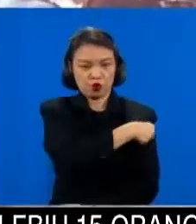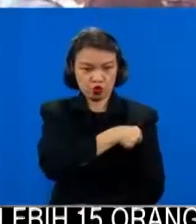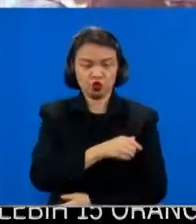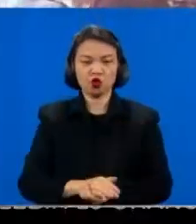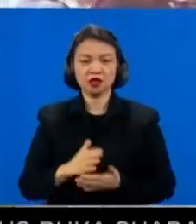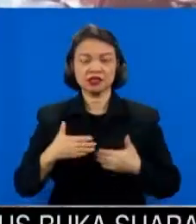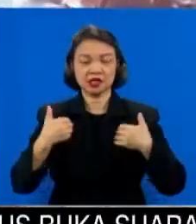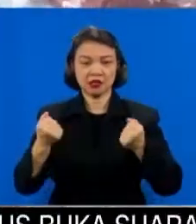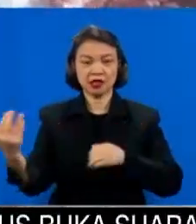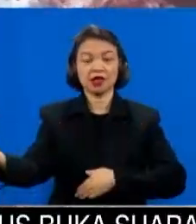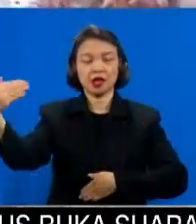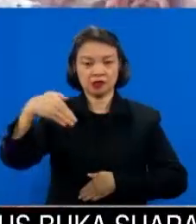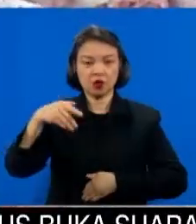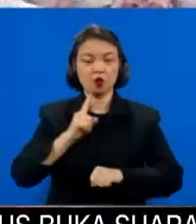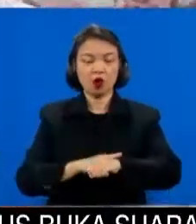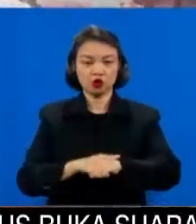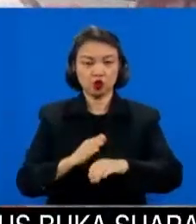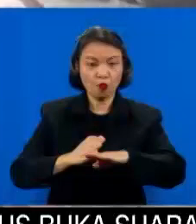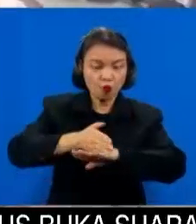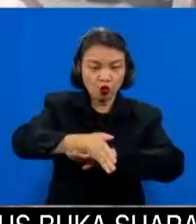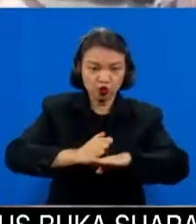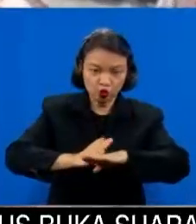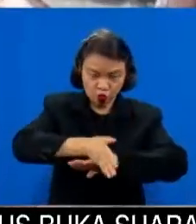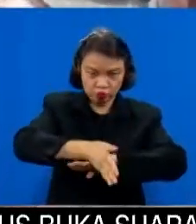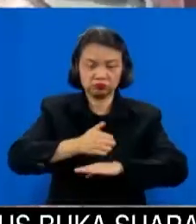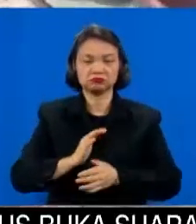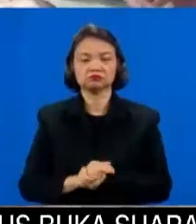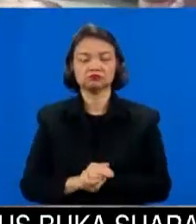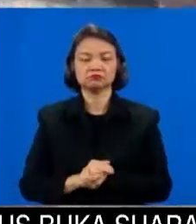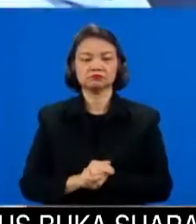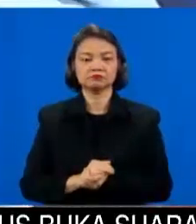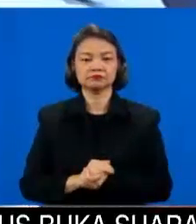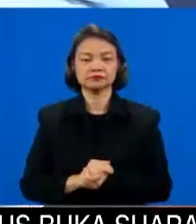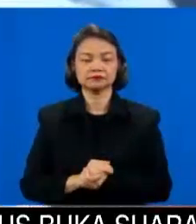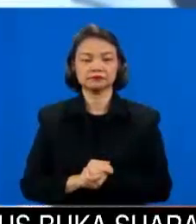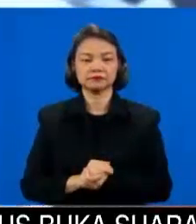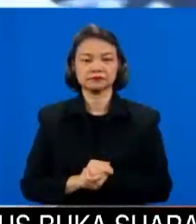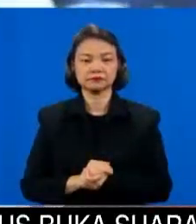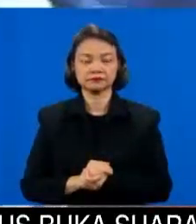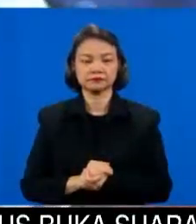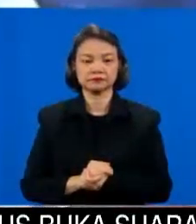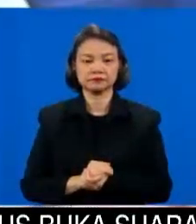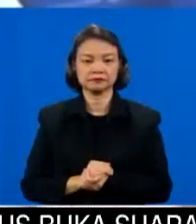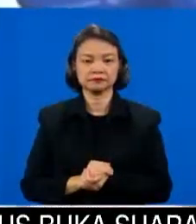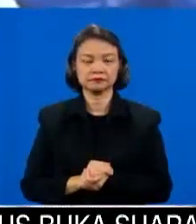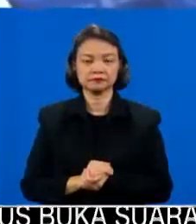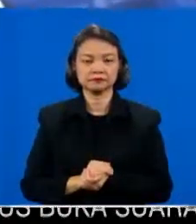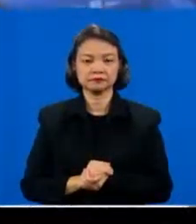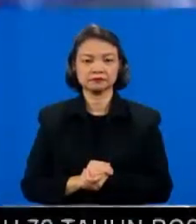pun dihadirkan dalam pemotongan hewan kurban tahun ini. Tim Liputan CNN Indonesia.